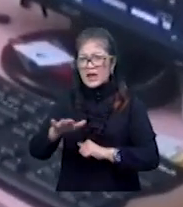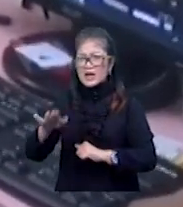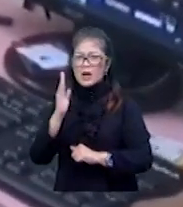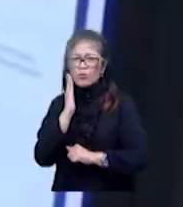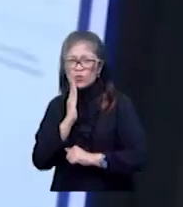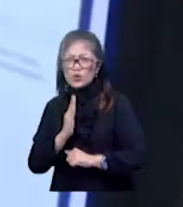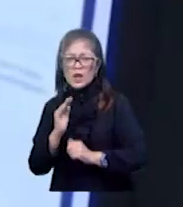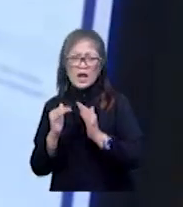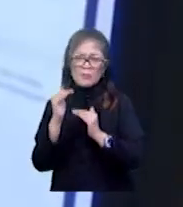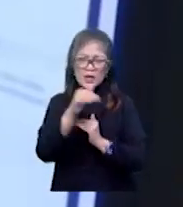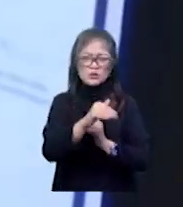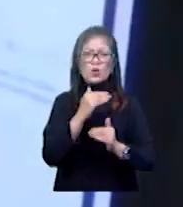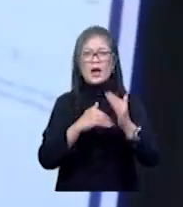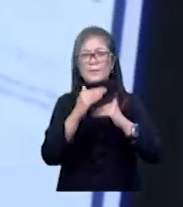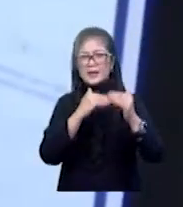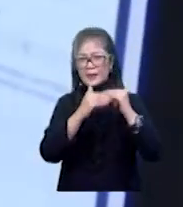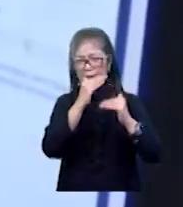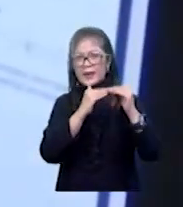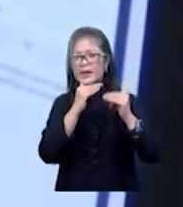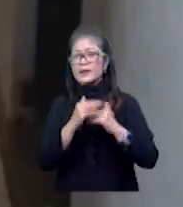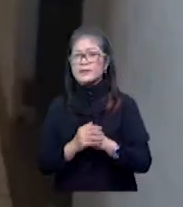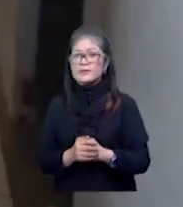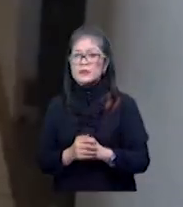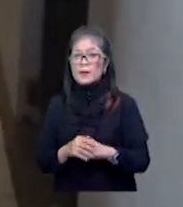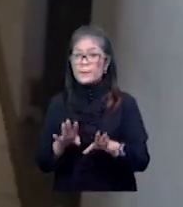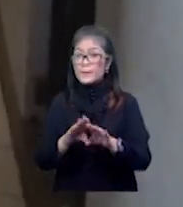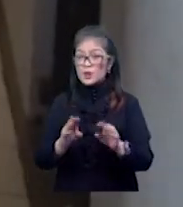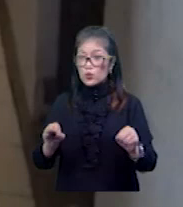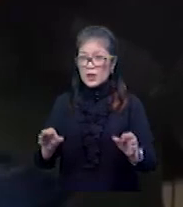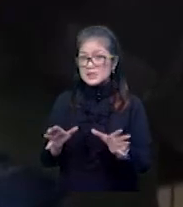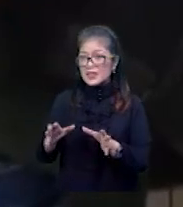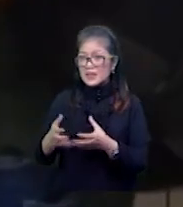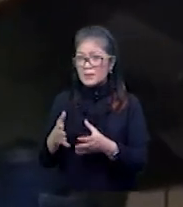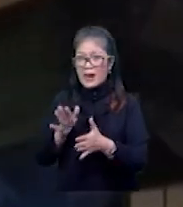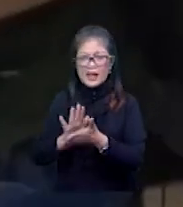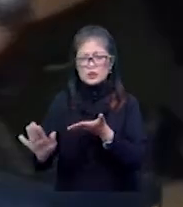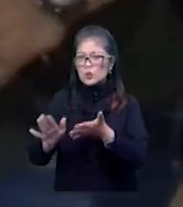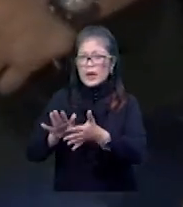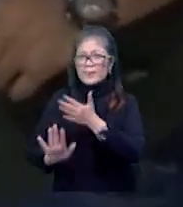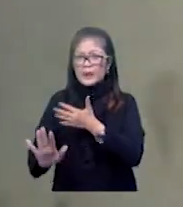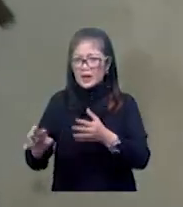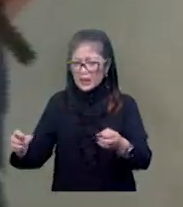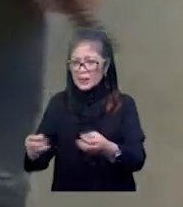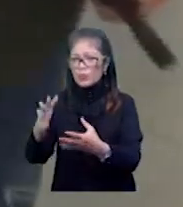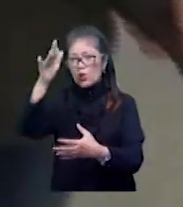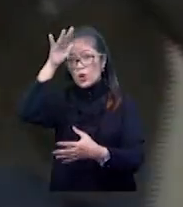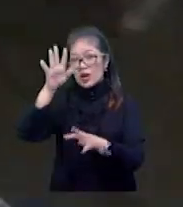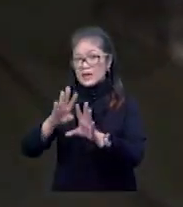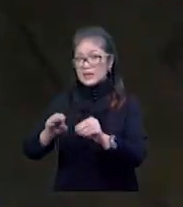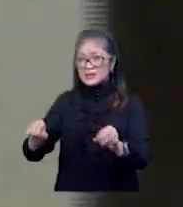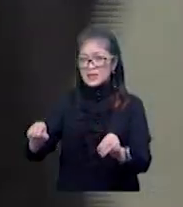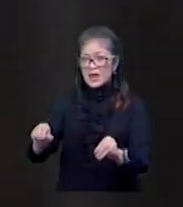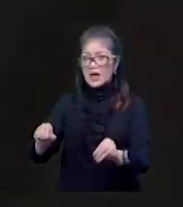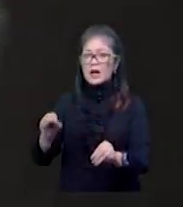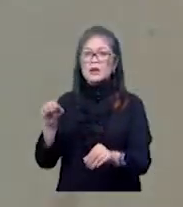apartemen. Petugas bersama tim langsung menggerebek 7 unit apartemen dan menemukan para operator judi online, 24 orang sebagai